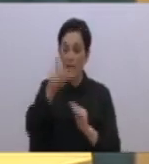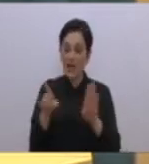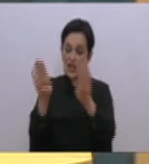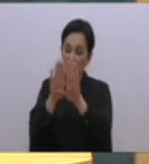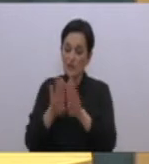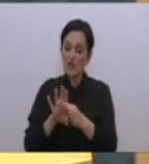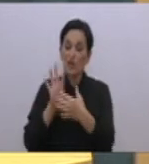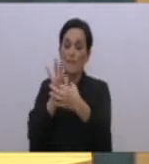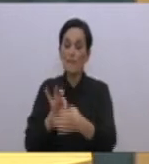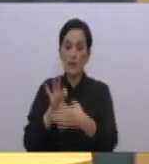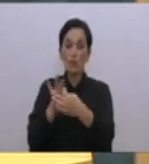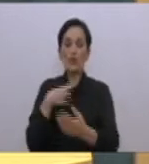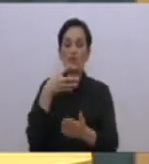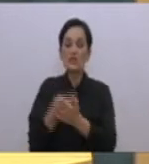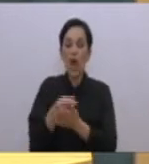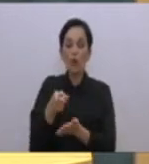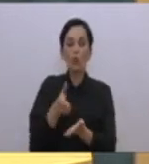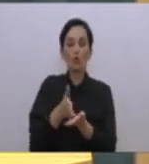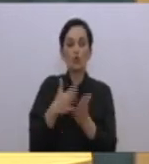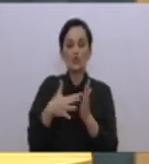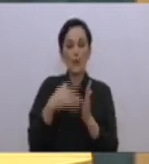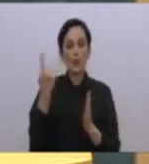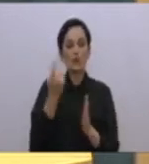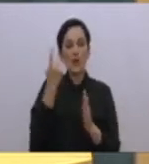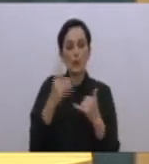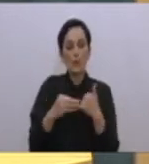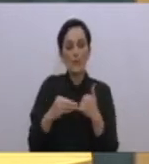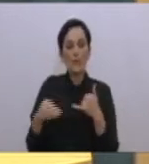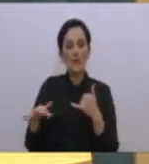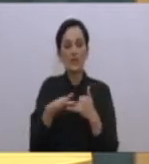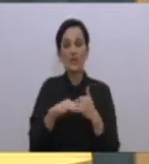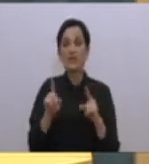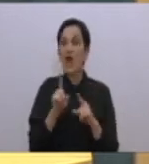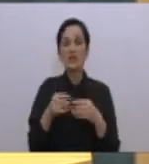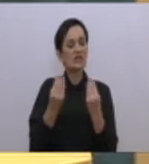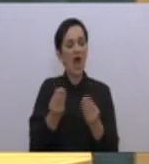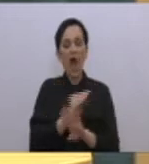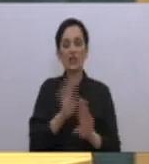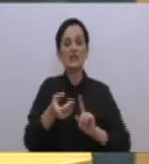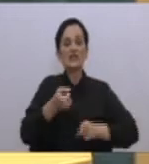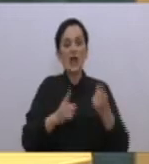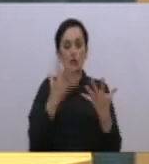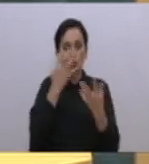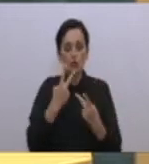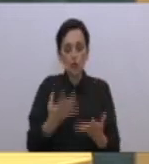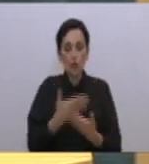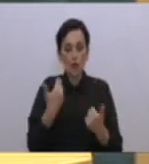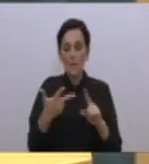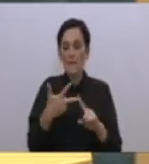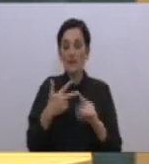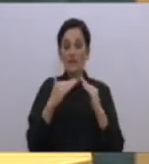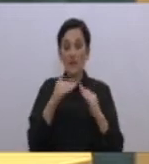მიბმულია საკუთრებაში არსებულ სასოფლო-სამეურნეო მიწაზე, რაც არ იძლევა რეალურ სურათს. Მესამე,